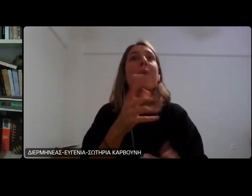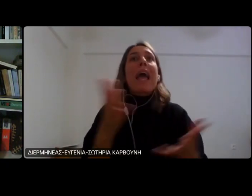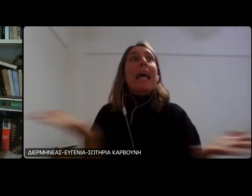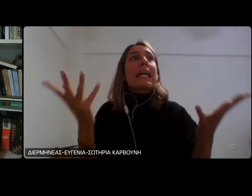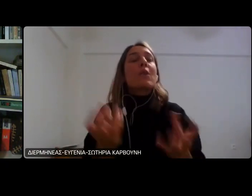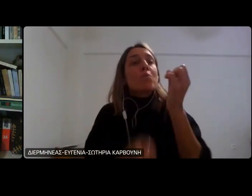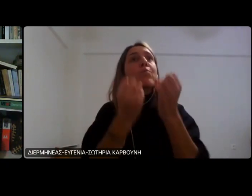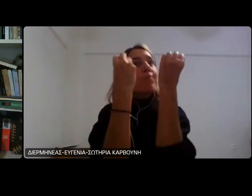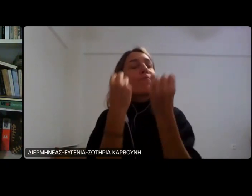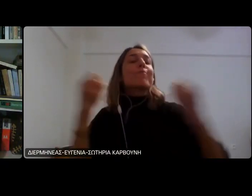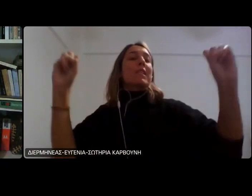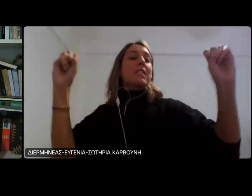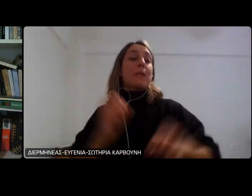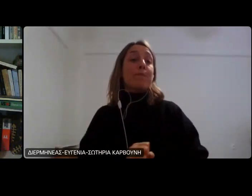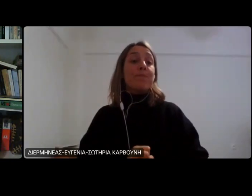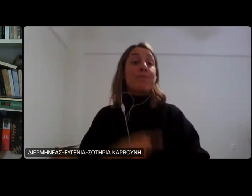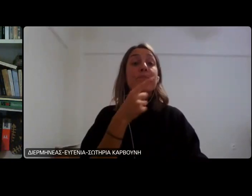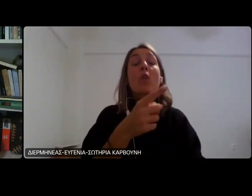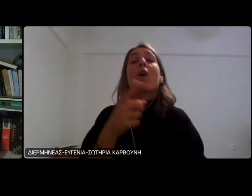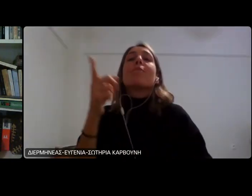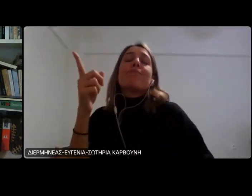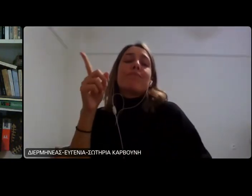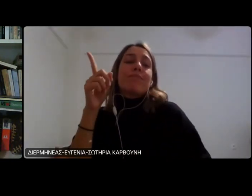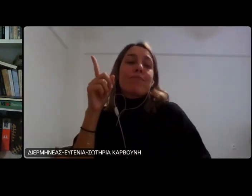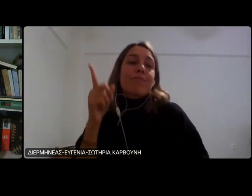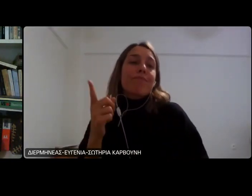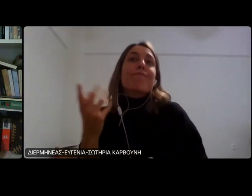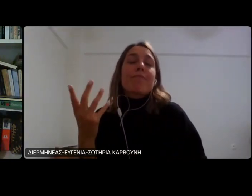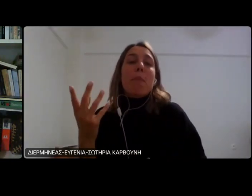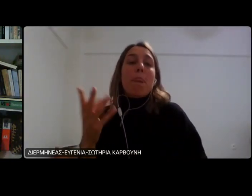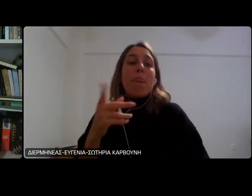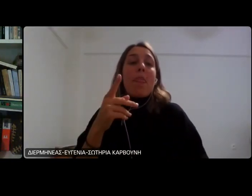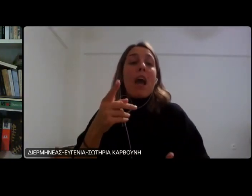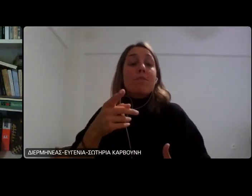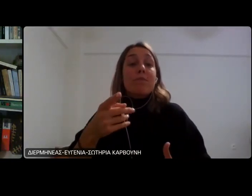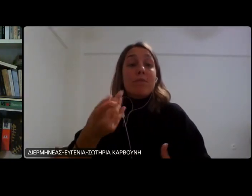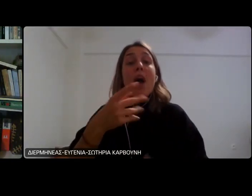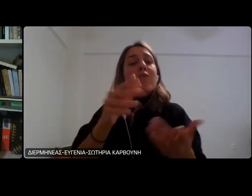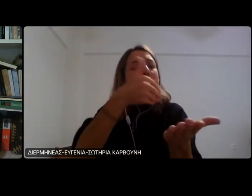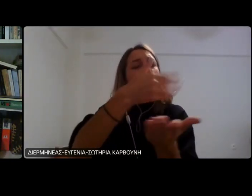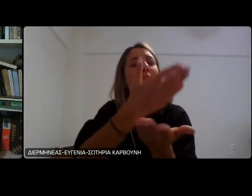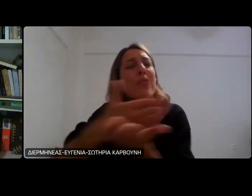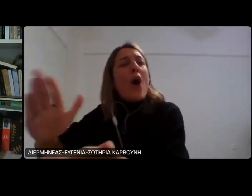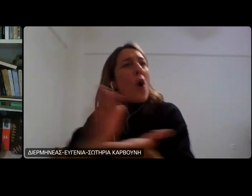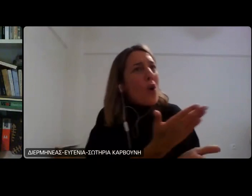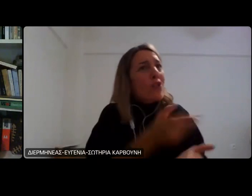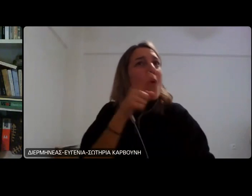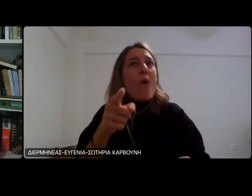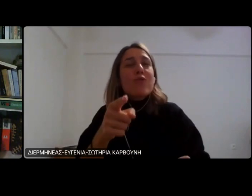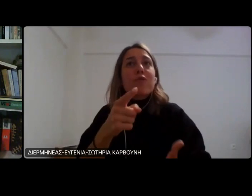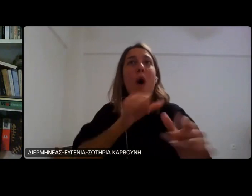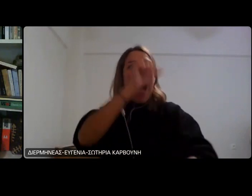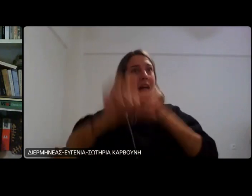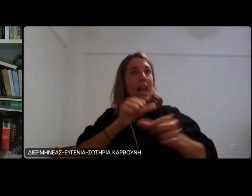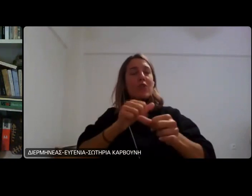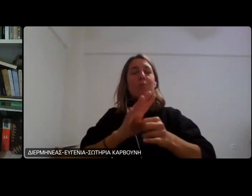σας εδώ στο θηλυκό γραμματικό γένος, αναπόφευκτα αναγκάζεστε να ταυροκονήσετε τους παγιωμένους έμφυλους διαχωρισμούς, όχι μόνο στη γλώσσα, αλλά